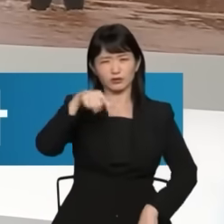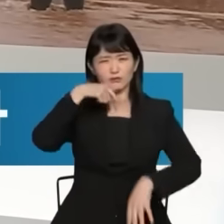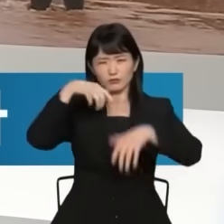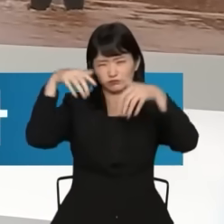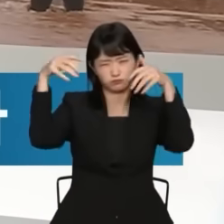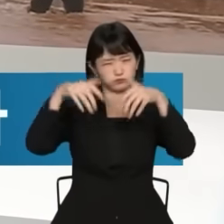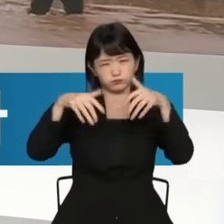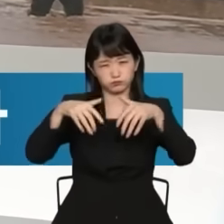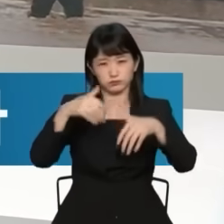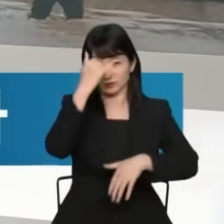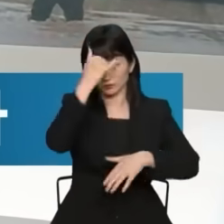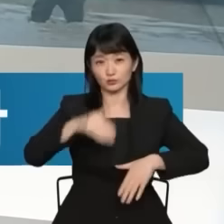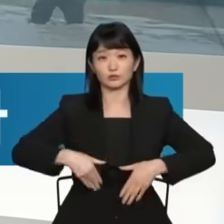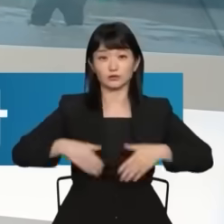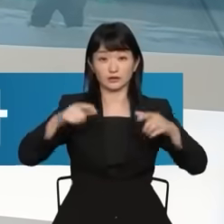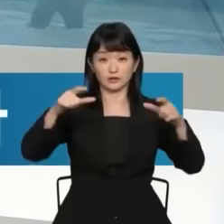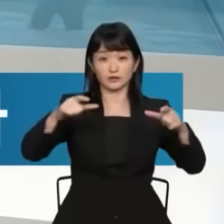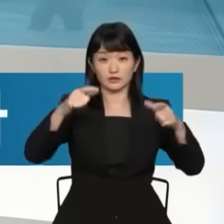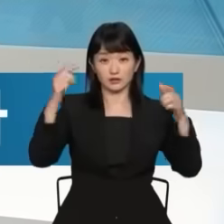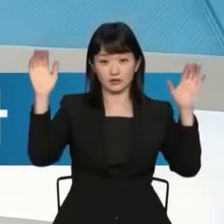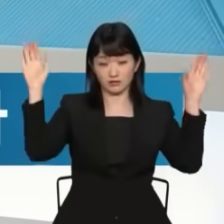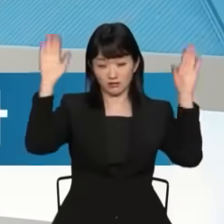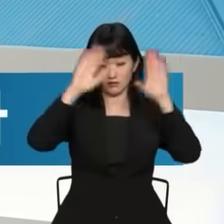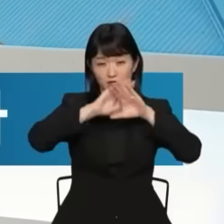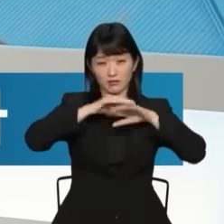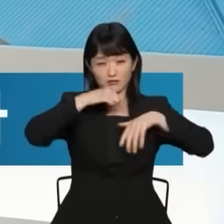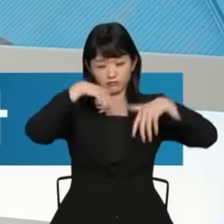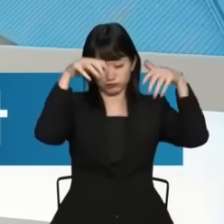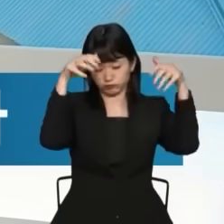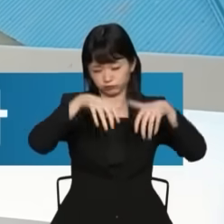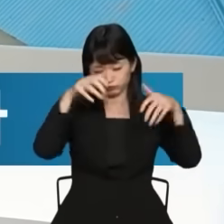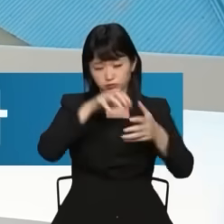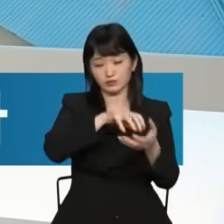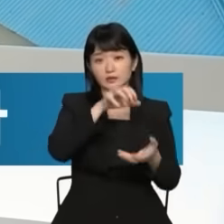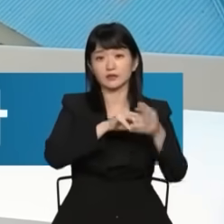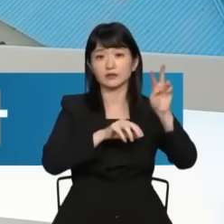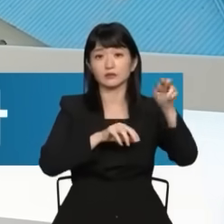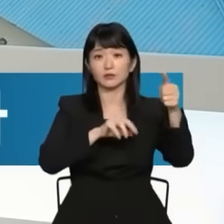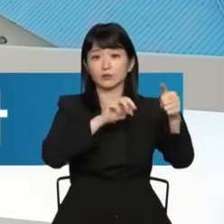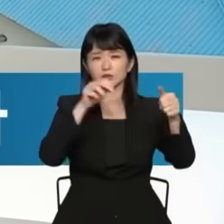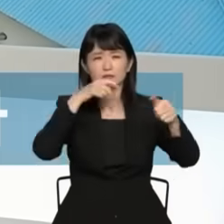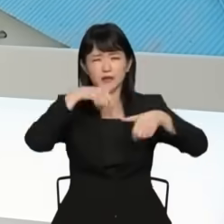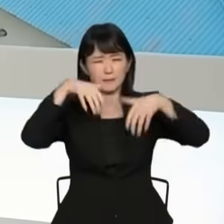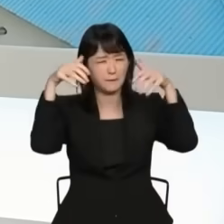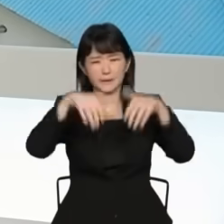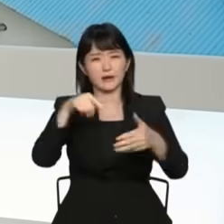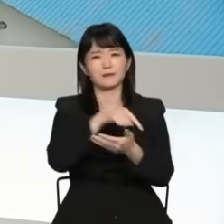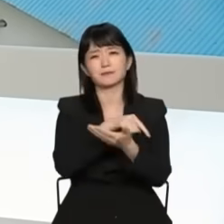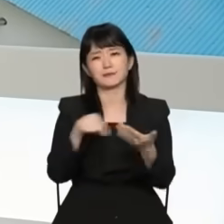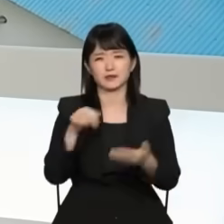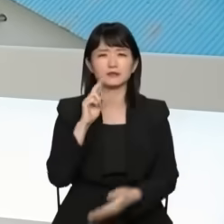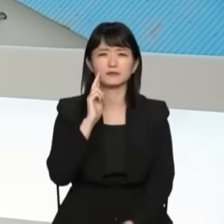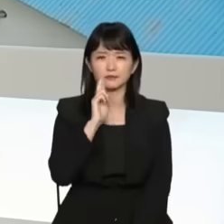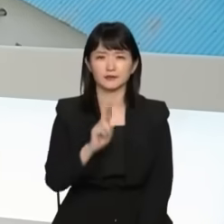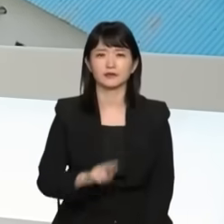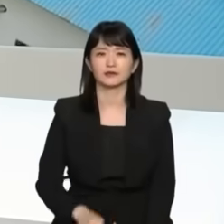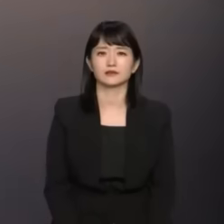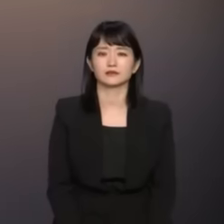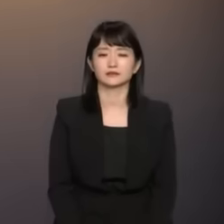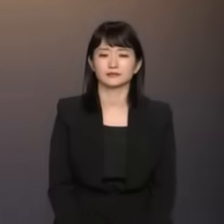내렸습니다. 충남 지역에는 밤사이 250mm 넘는 비가 쏟아지며 피해가 잇따랐습니다. 먼저 이자연 기자입니다.